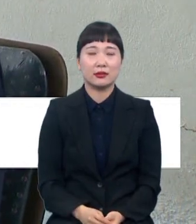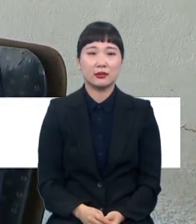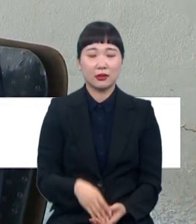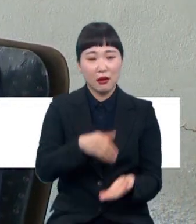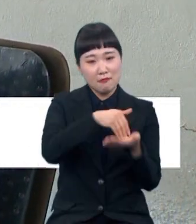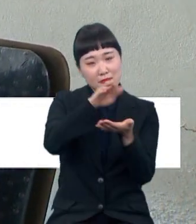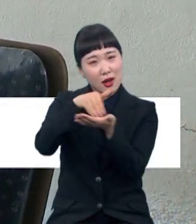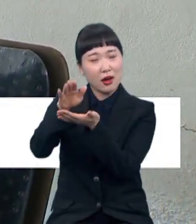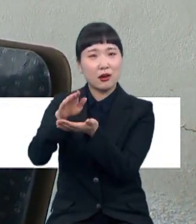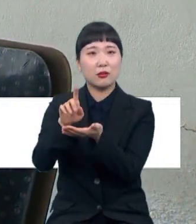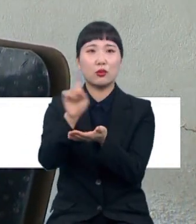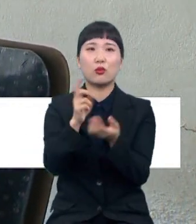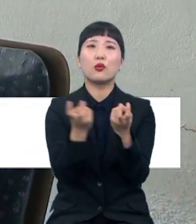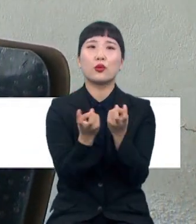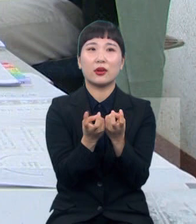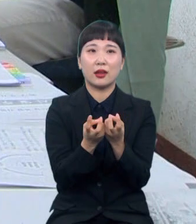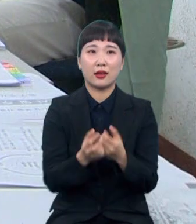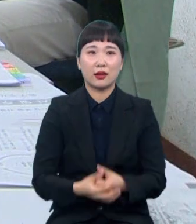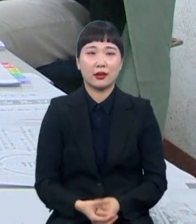쫓겨나는 거 아닙니까? 어디 가서 뭘 합니까?